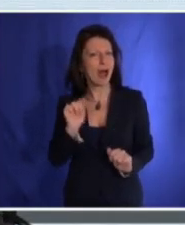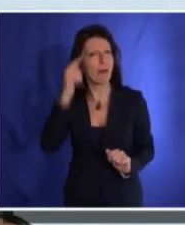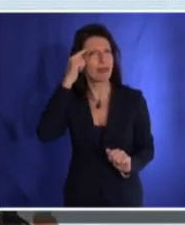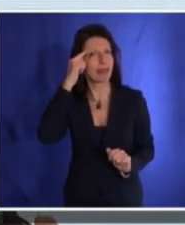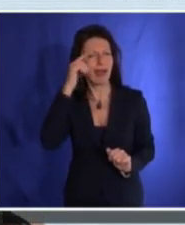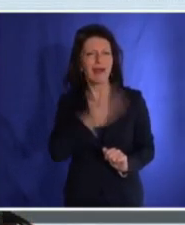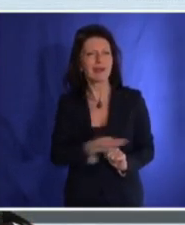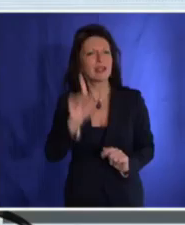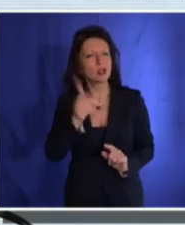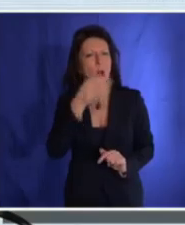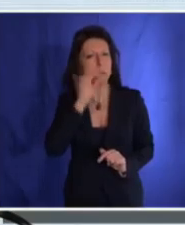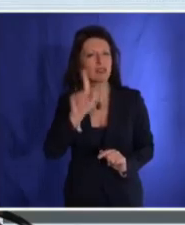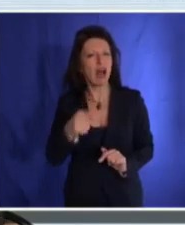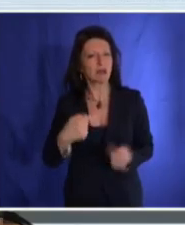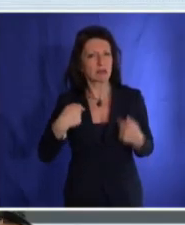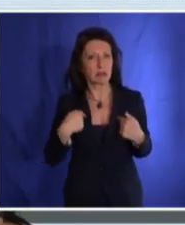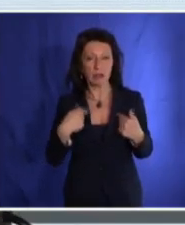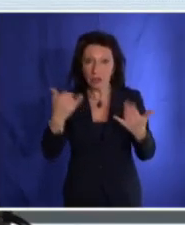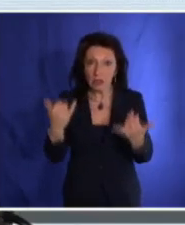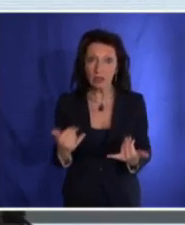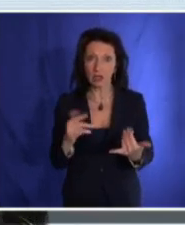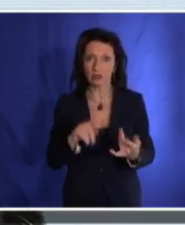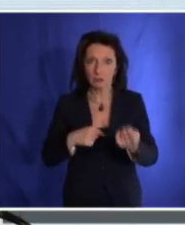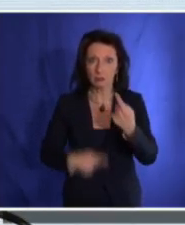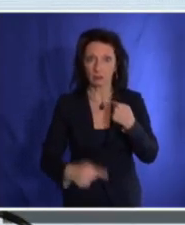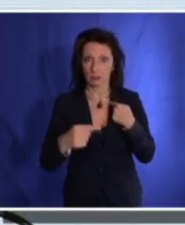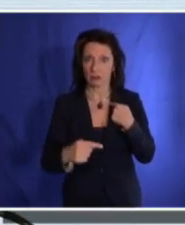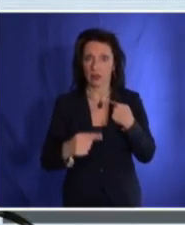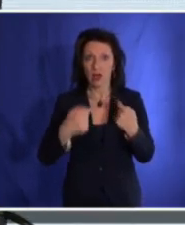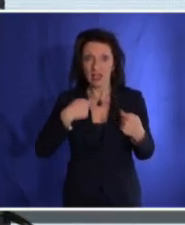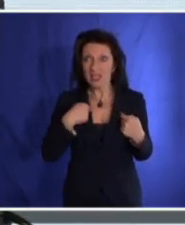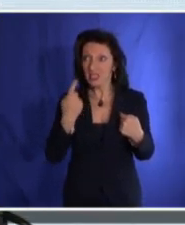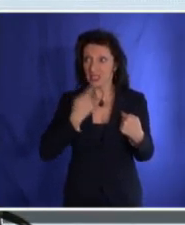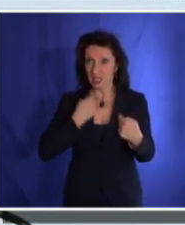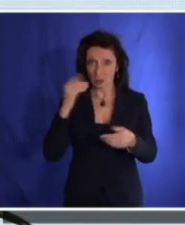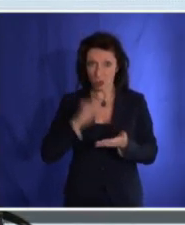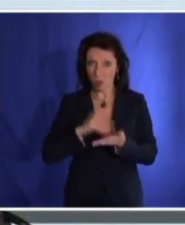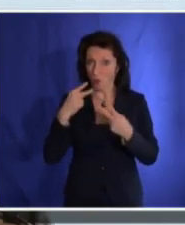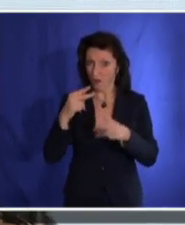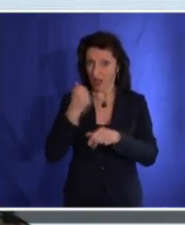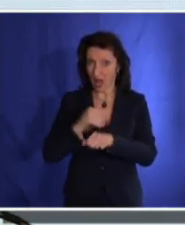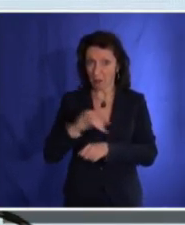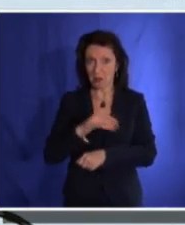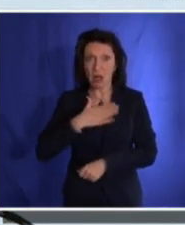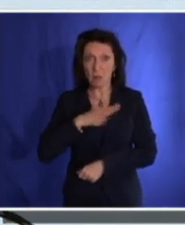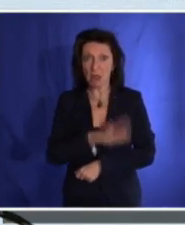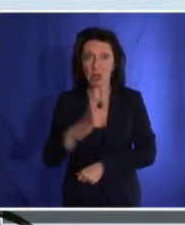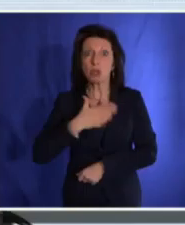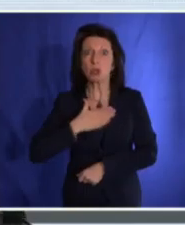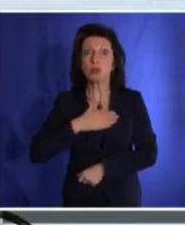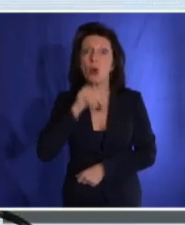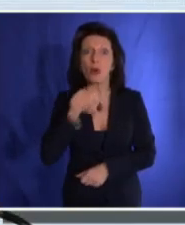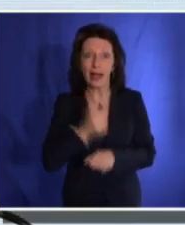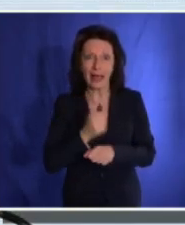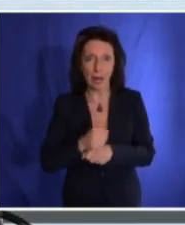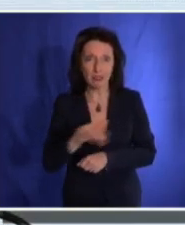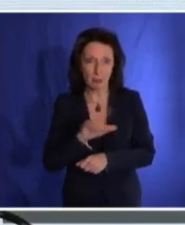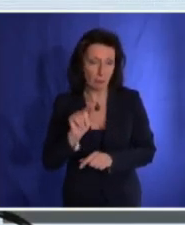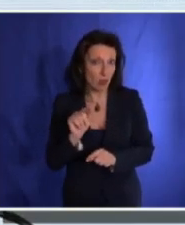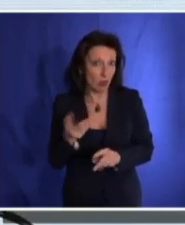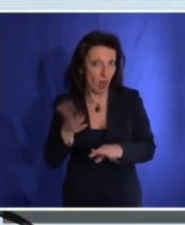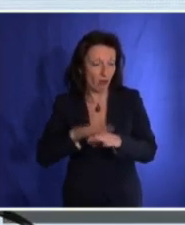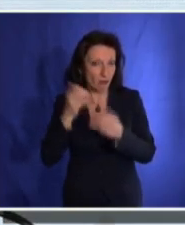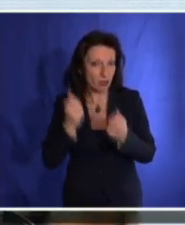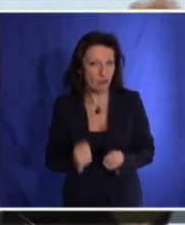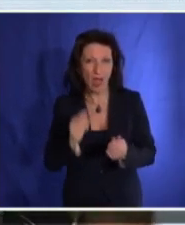Heute sagen wir, ich weiß nicht, ob ich den Arbeitsplatz ich selber habe und meine Kinder vielleicht schon gar nicht. Also es wird schwieriger. Und dann kommt die zweite